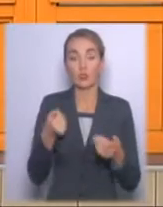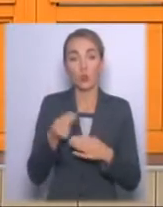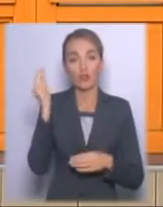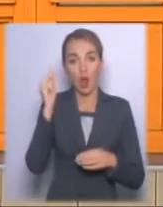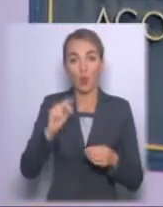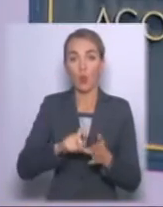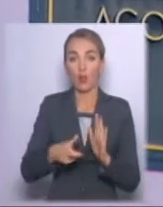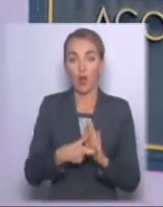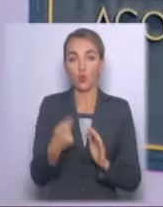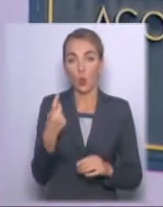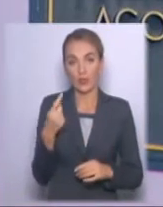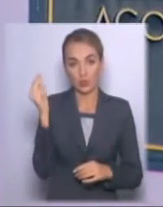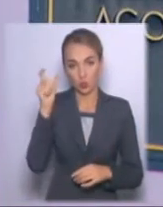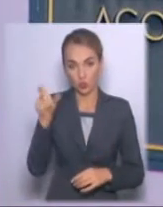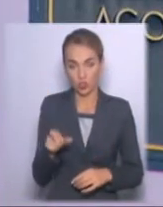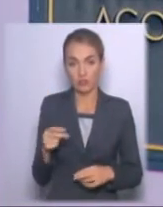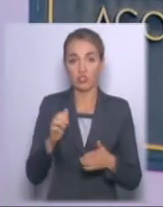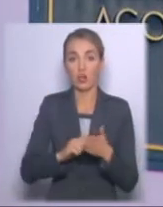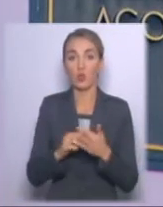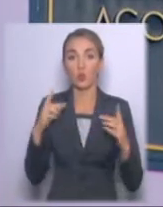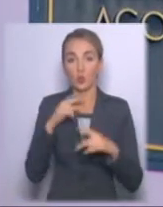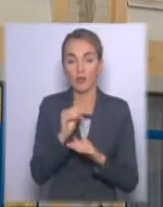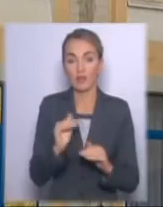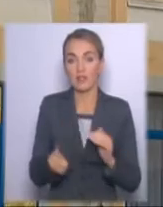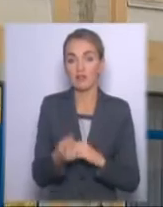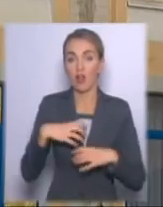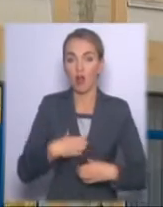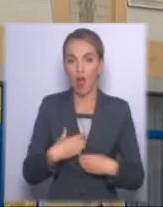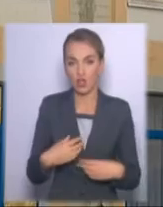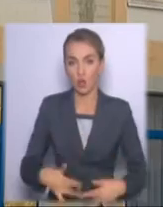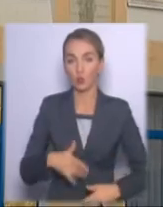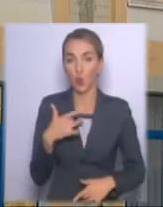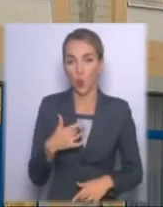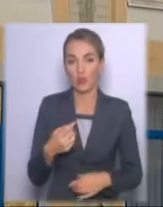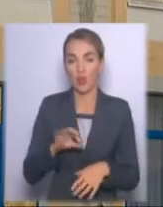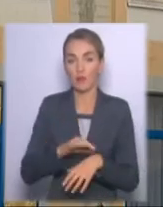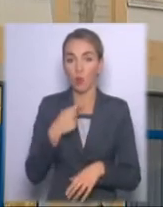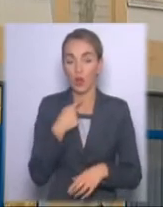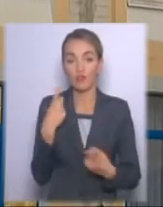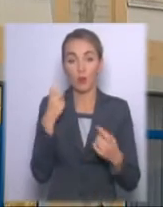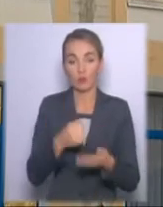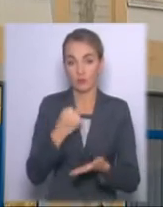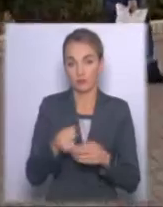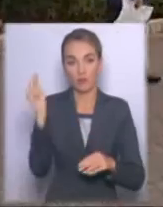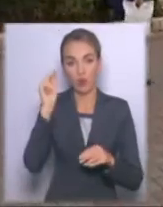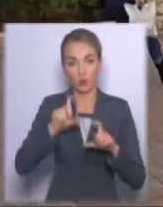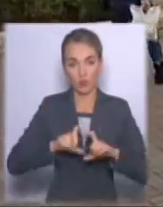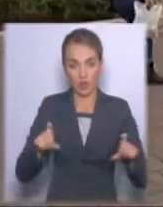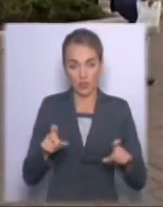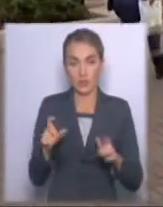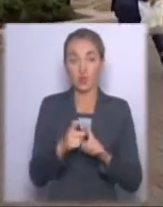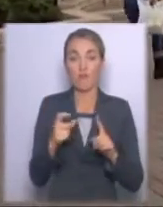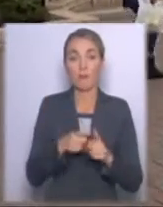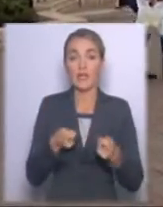один з учнів. Через отруєння у дітей з'явився кашель, нудота, біль у горлі. Інформацію підтвердили і в навчальному закладі. За